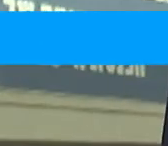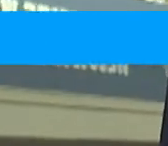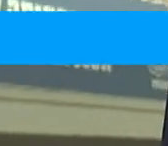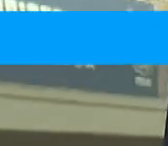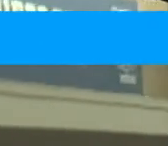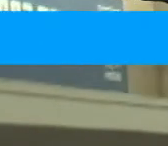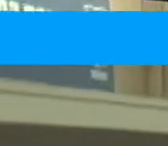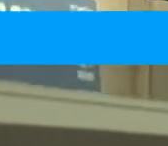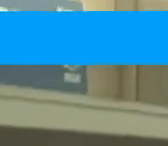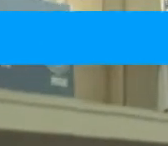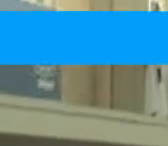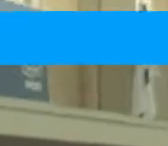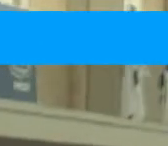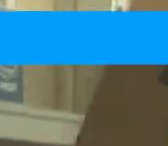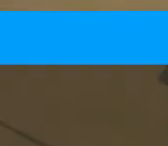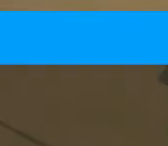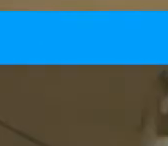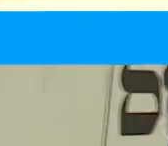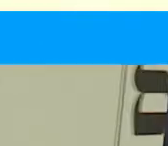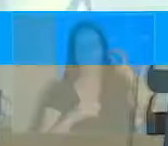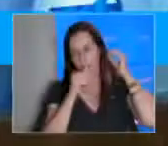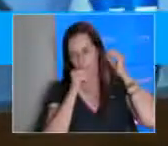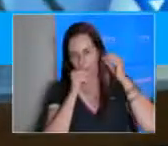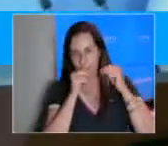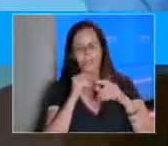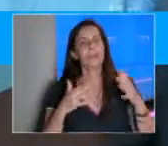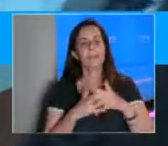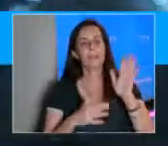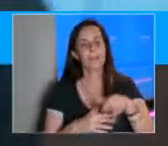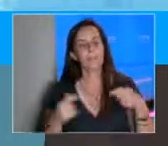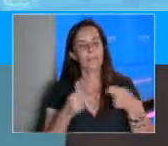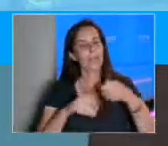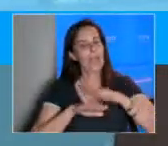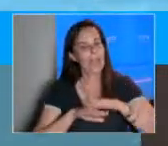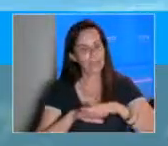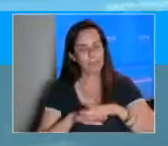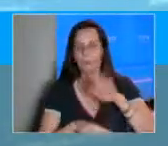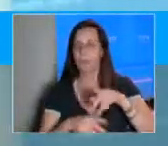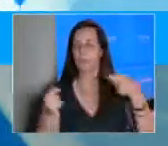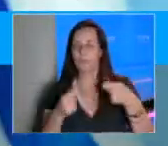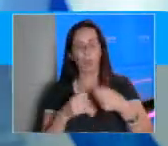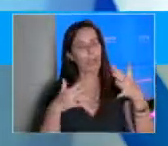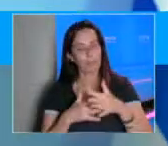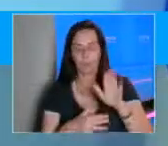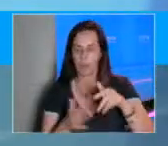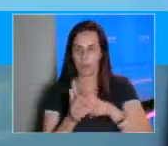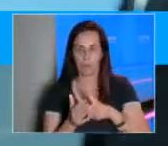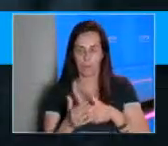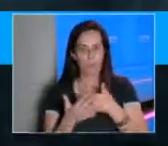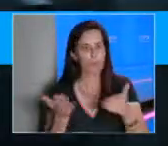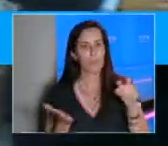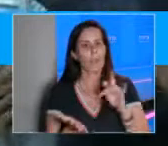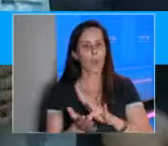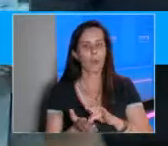בעצם מתניהו אנגלמן מודיע שבעצם הדברים כבר נבחנו גם ברמה האתית, גם ברמה החקירתית, ולכן אין